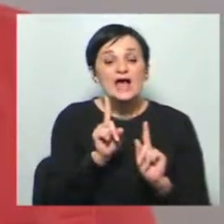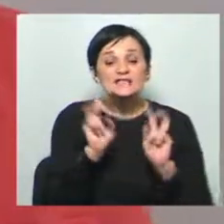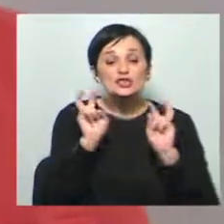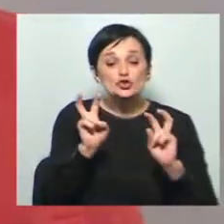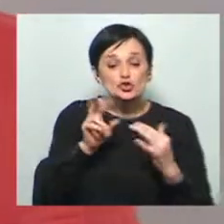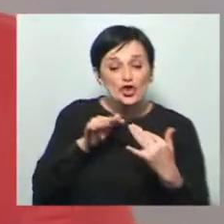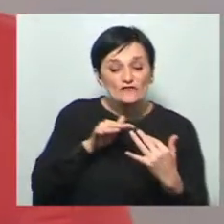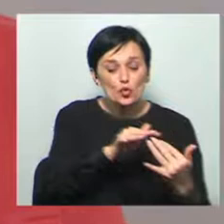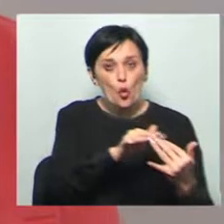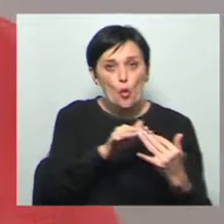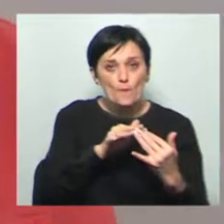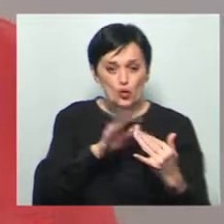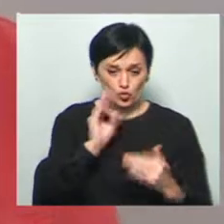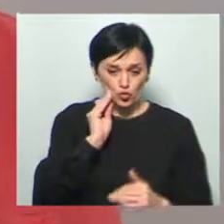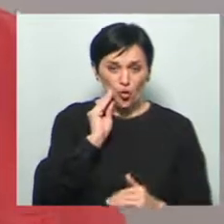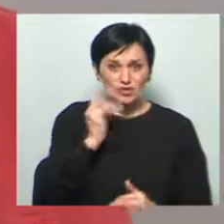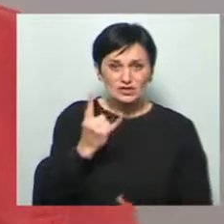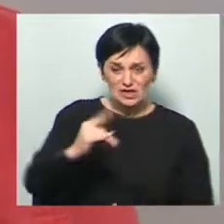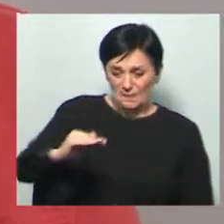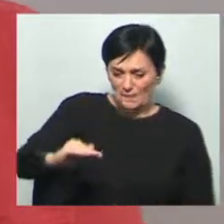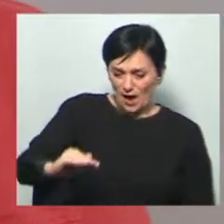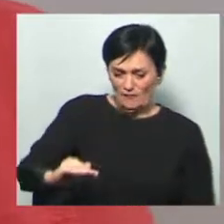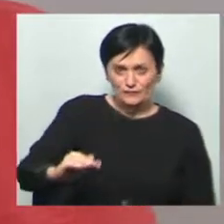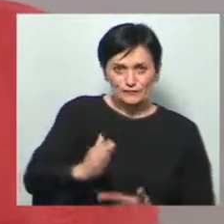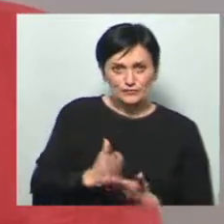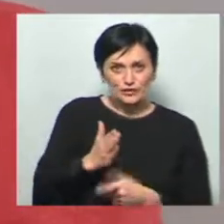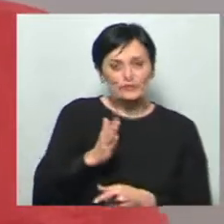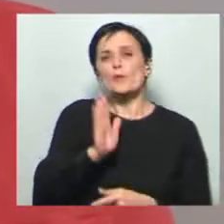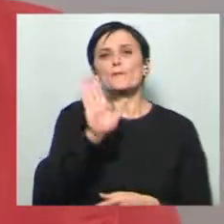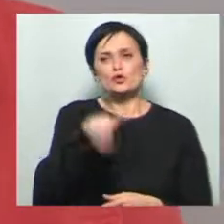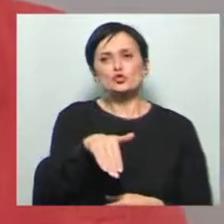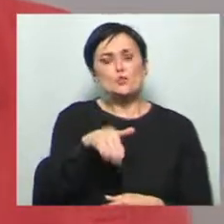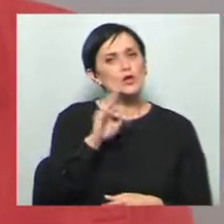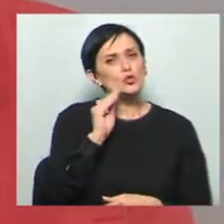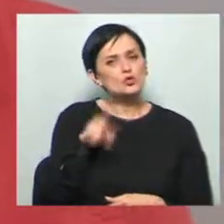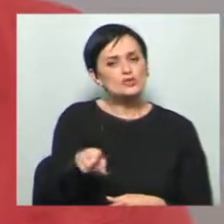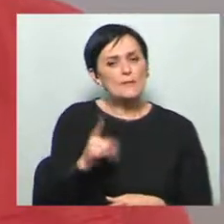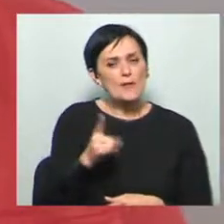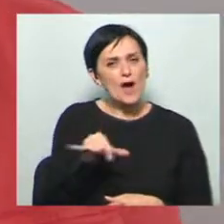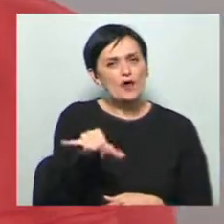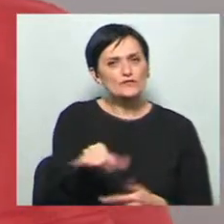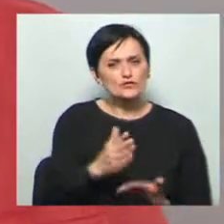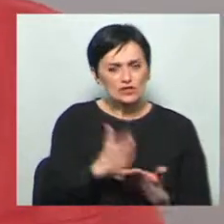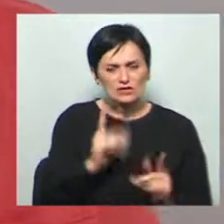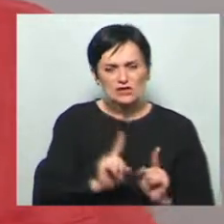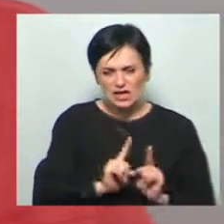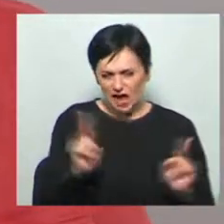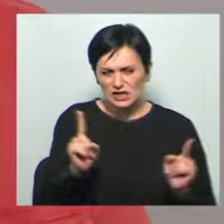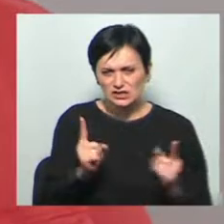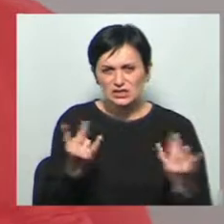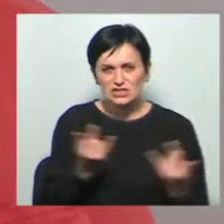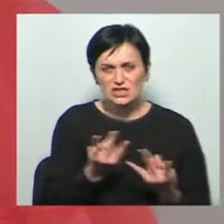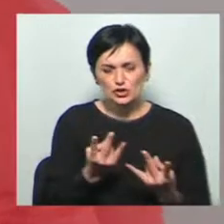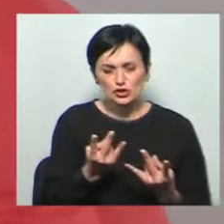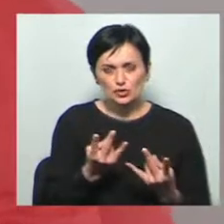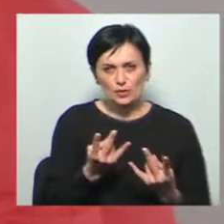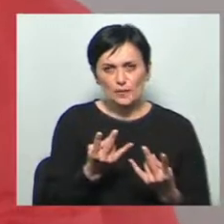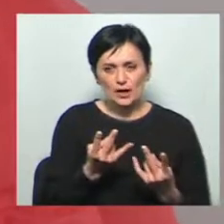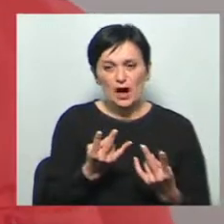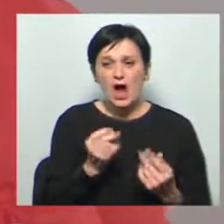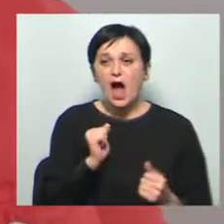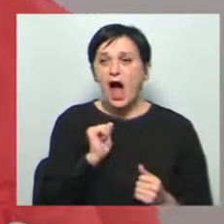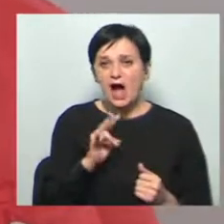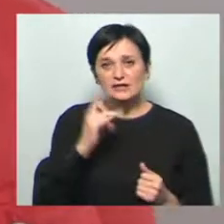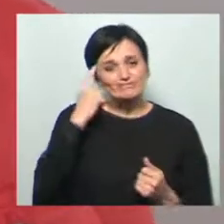ნიშნავს ომი, როცა მცირეწლოვანია ბავშვი, მით უმეტეს როცა ბავშვს აქვს განსაკუთრებული საჭიროება